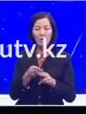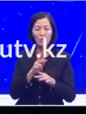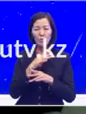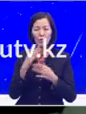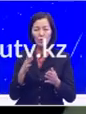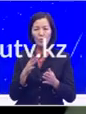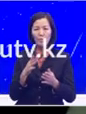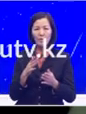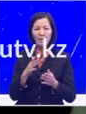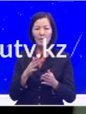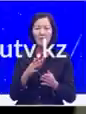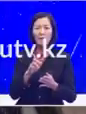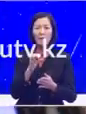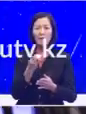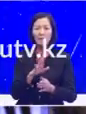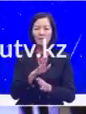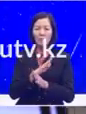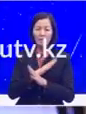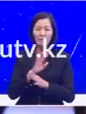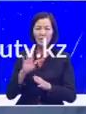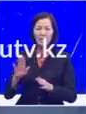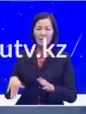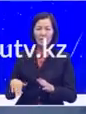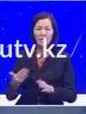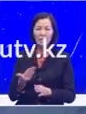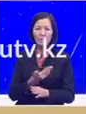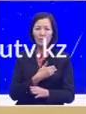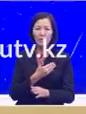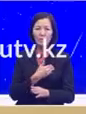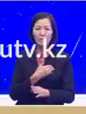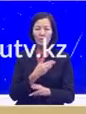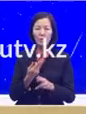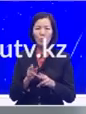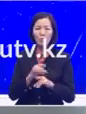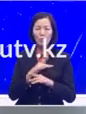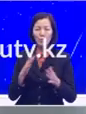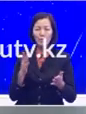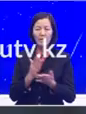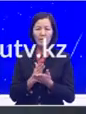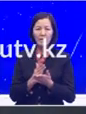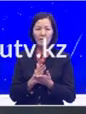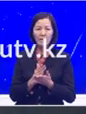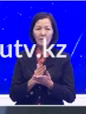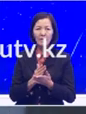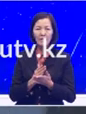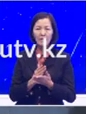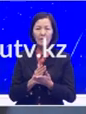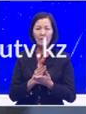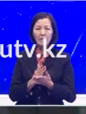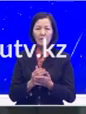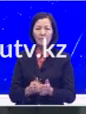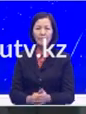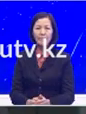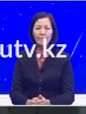Ол өмірден өткеннен кейін де Бейсен ағадай болсам дейтіндердің саны еселеп көбейді. Оның бір айғағы жігер